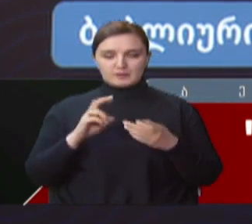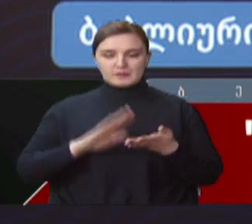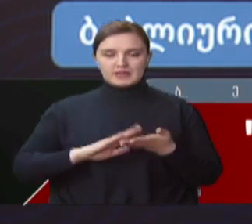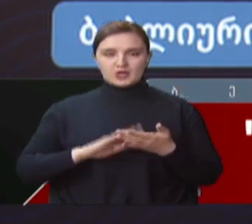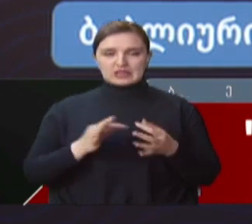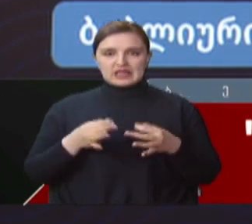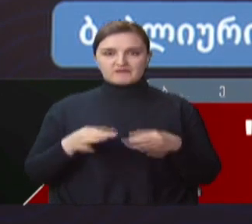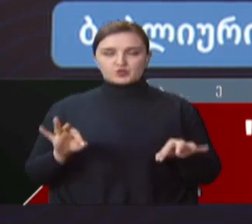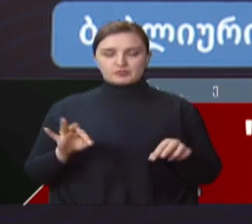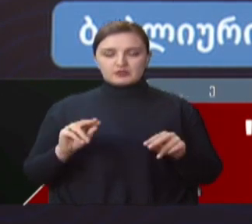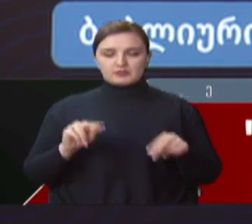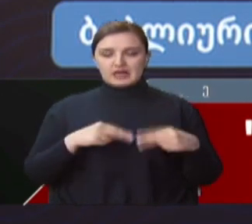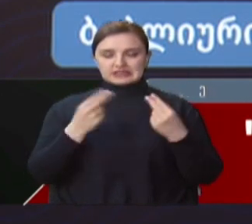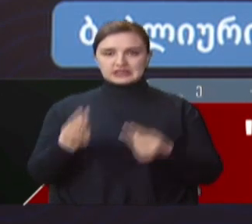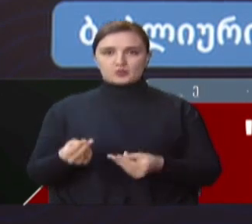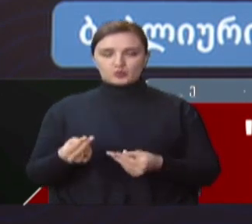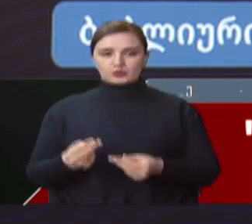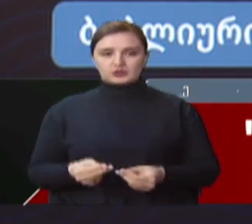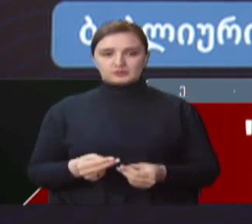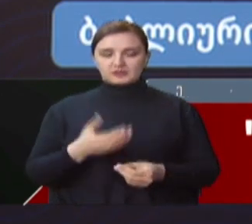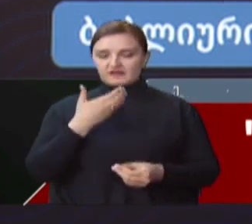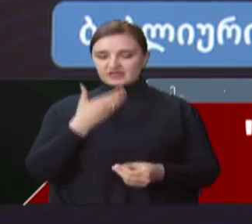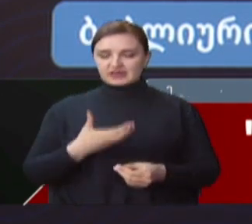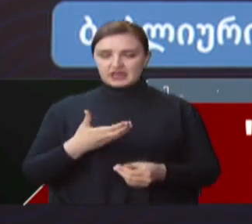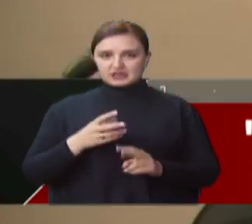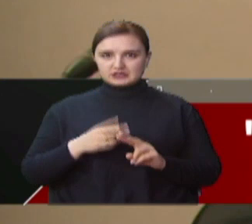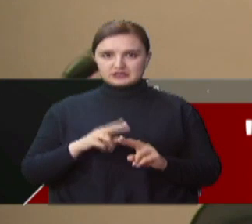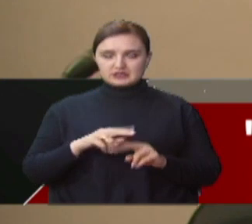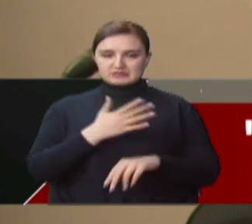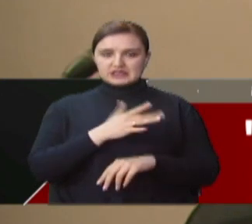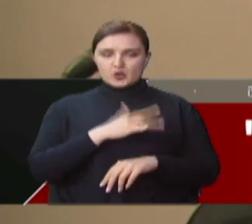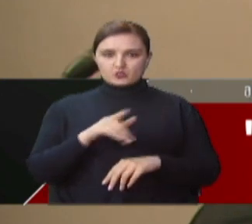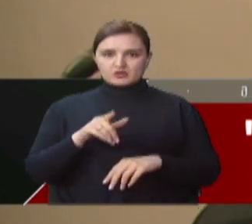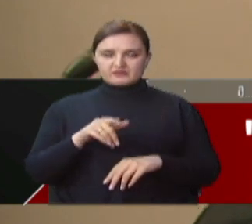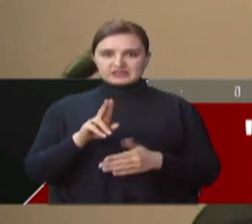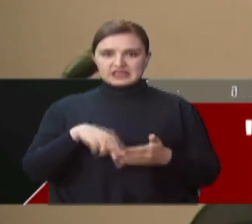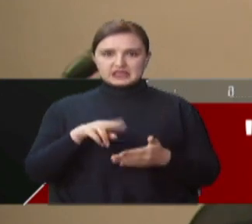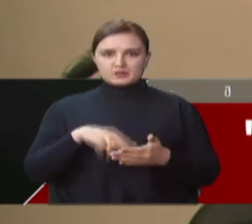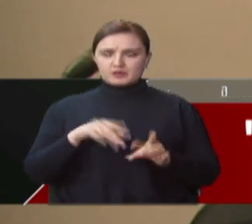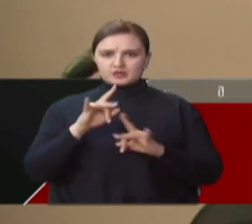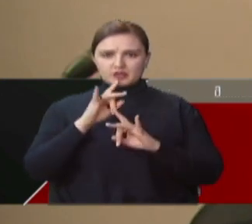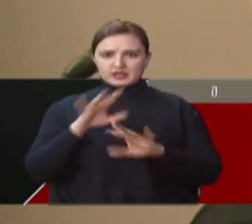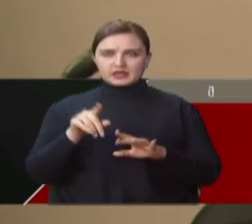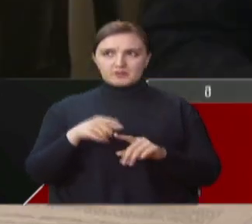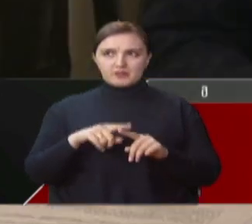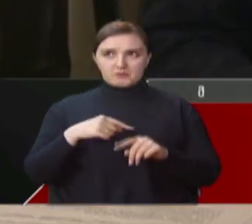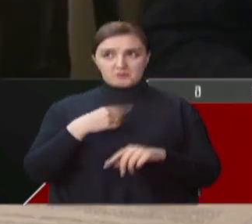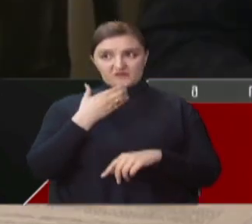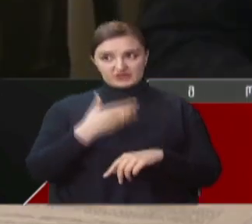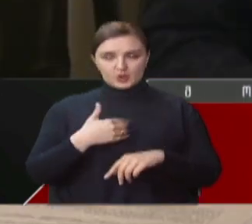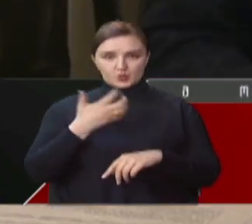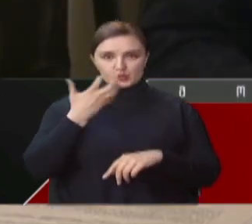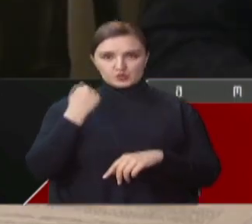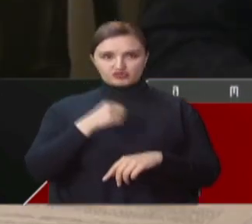მიერ გაცემული ეგრეთ წოდებული მღვდელმსახურების სერტიფიკატები. Მღვდელმსახური აღარ იქნება გადავადების საფუძველი. Ეს